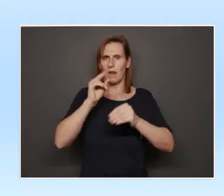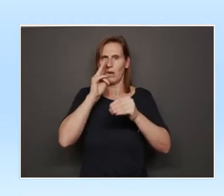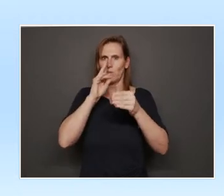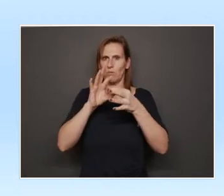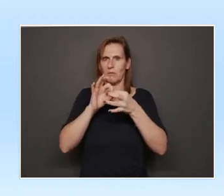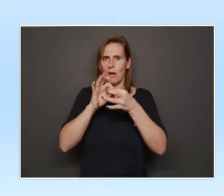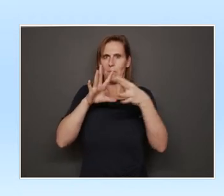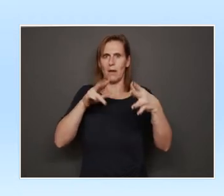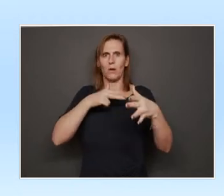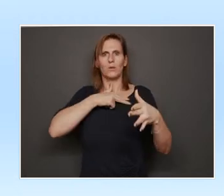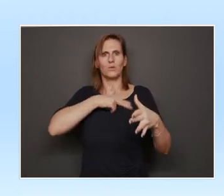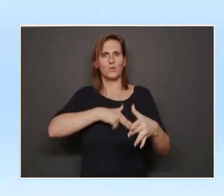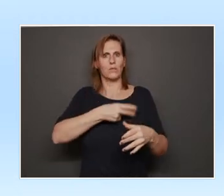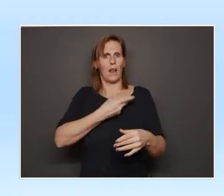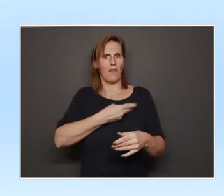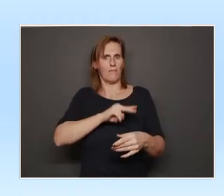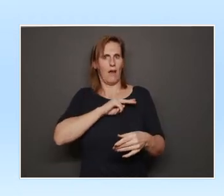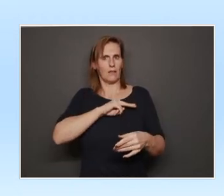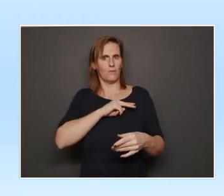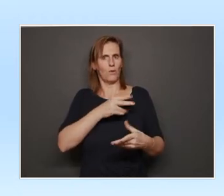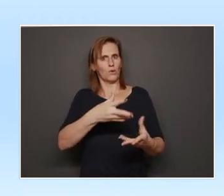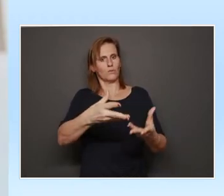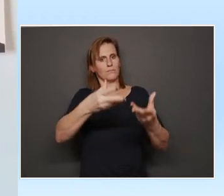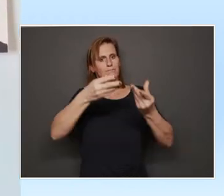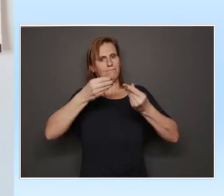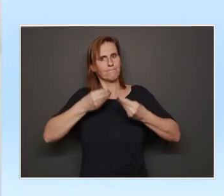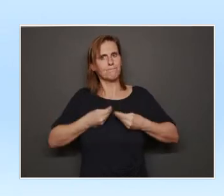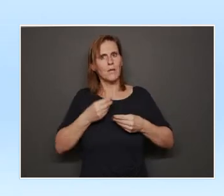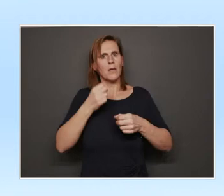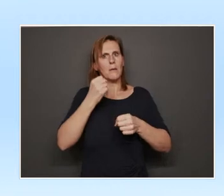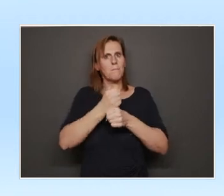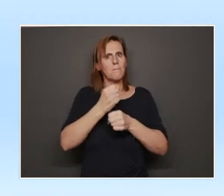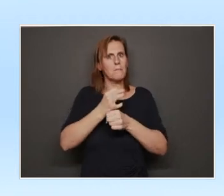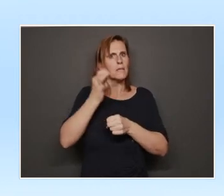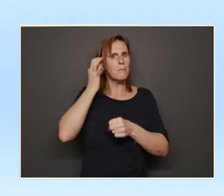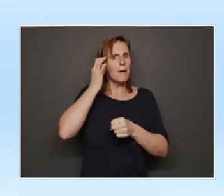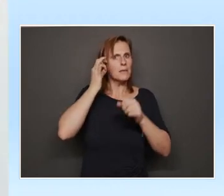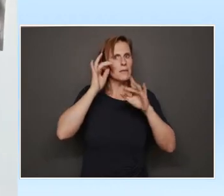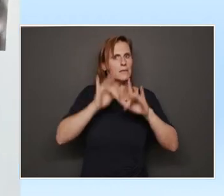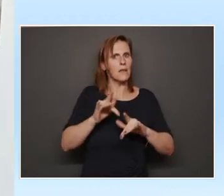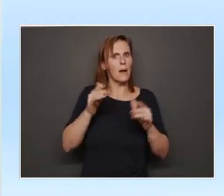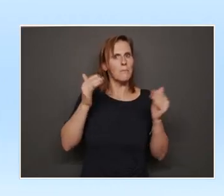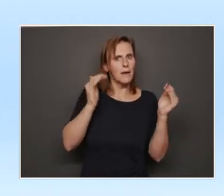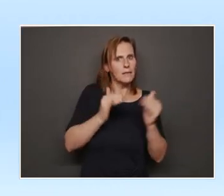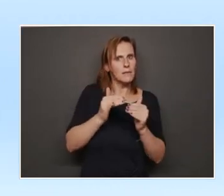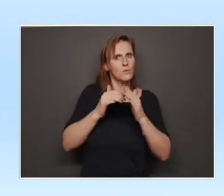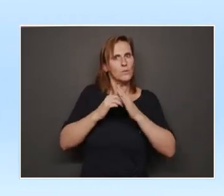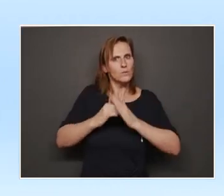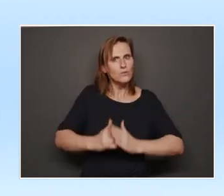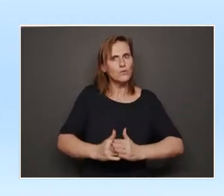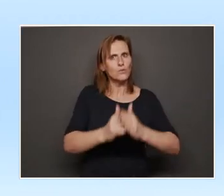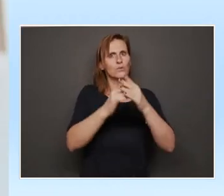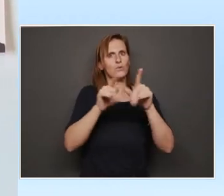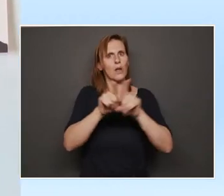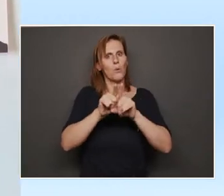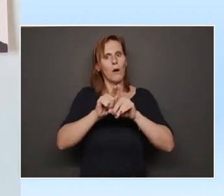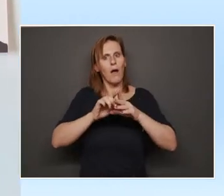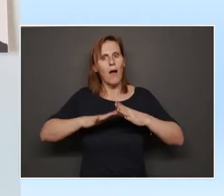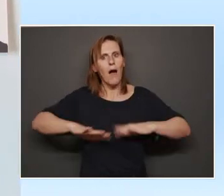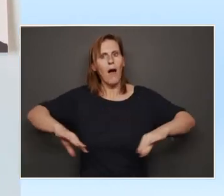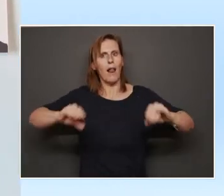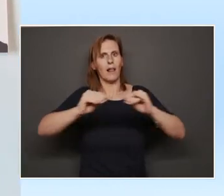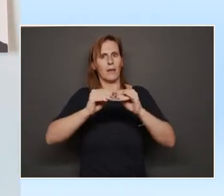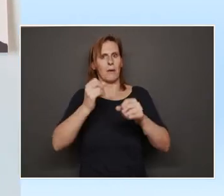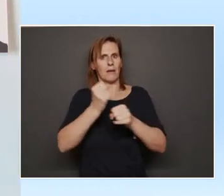seine soziale Verantwortung wahr, indem er seine Mitarbeiterin mit Beeinträchtigung unterstützt, am allgemeinen Arbeitsmarkt Fuß